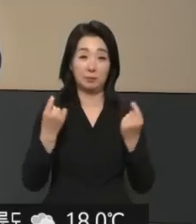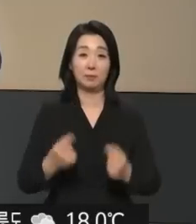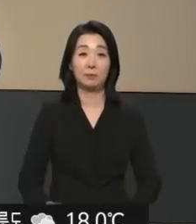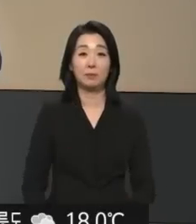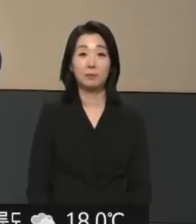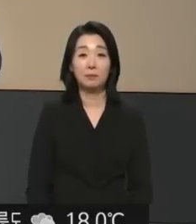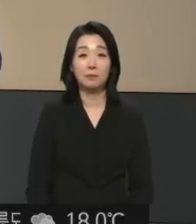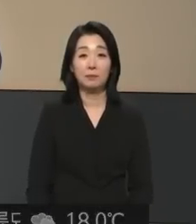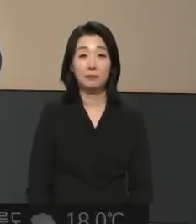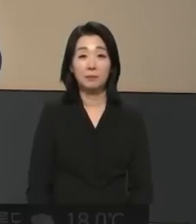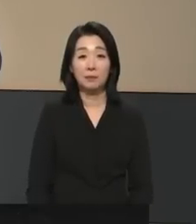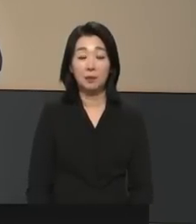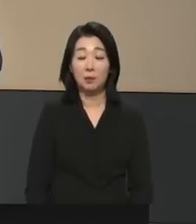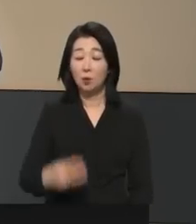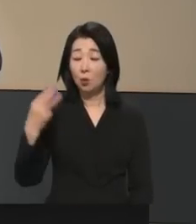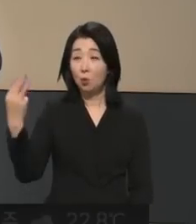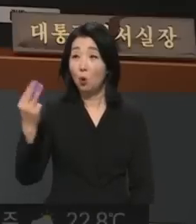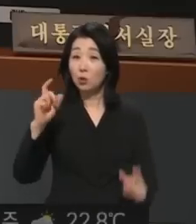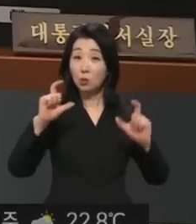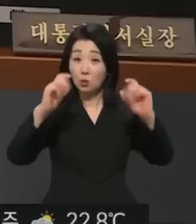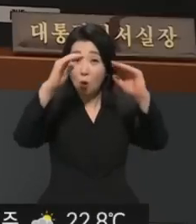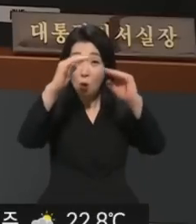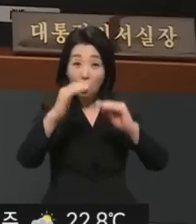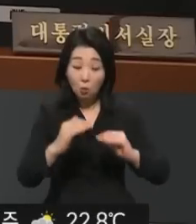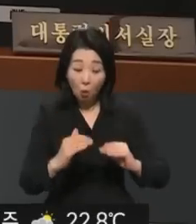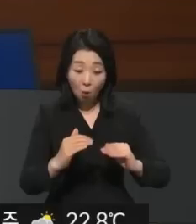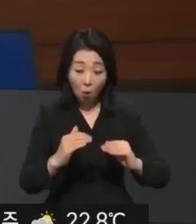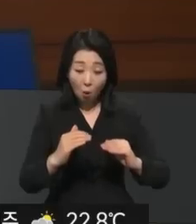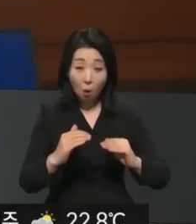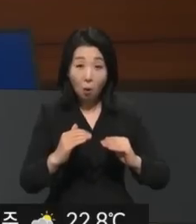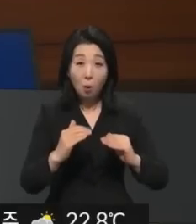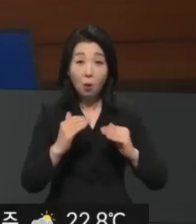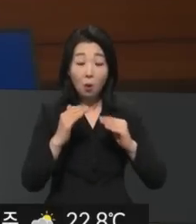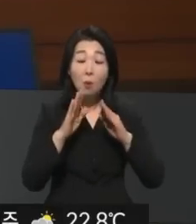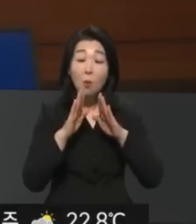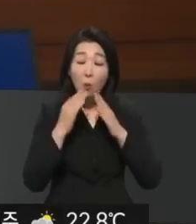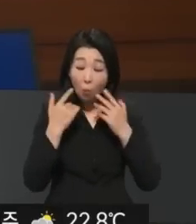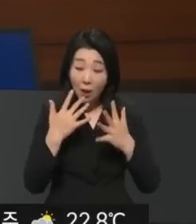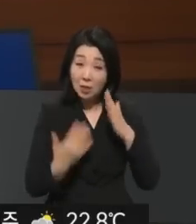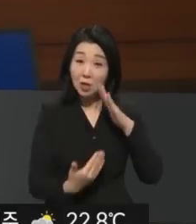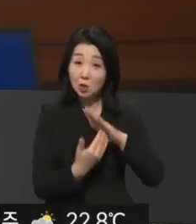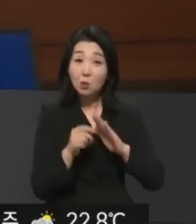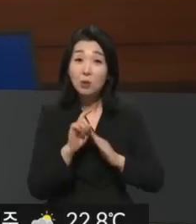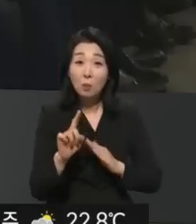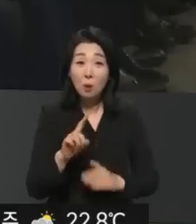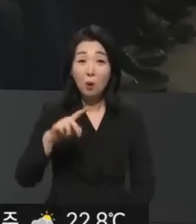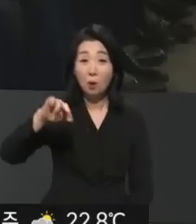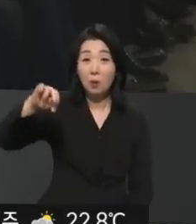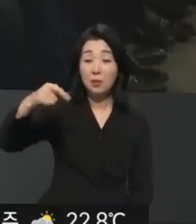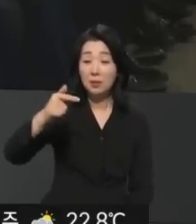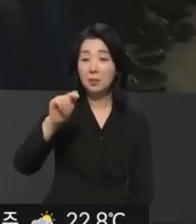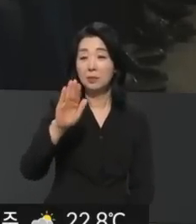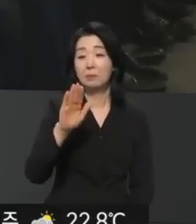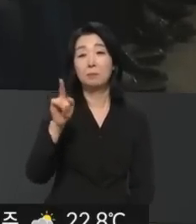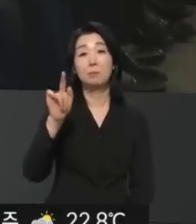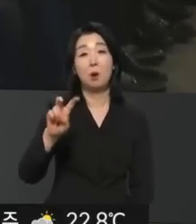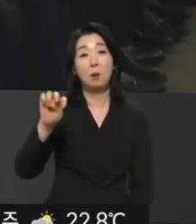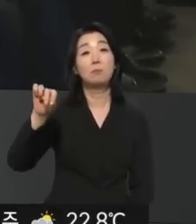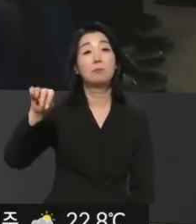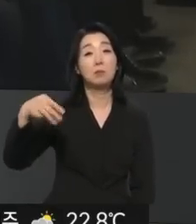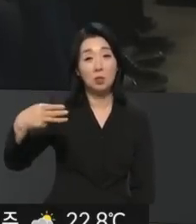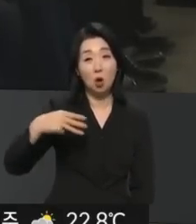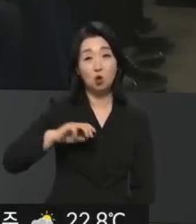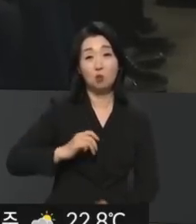윤 대통령이 언급한 워싱턴 선언의 구체화 방안은 신범철 국방부 차관이 직접 설명했습니다. 언론